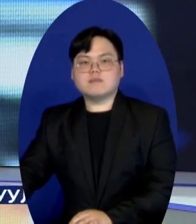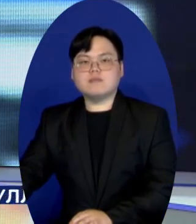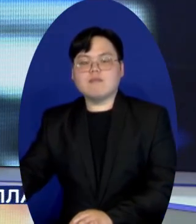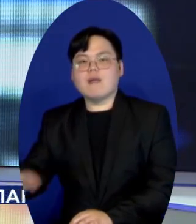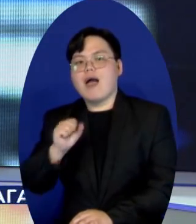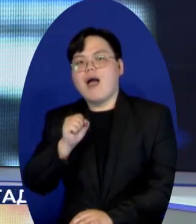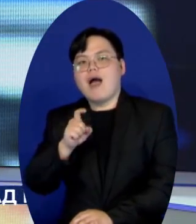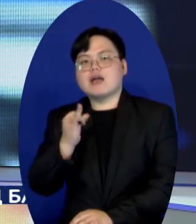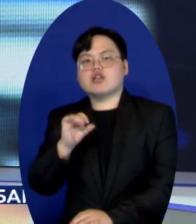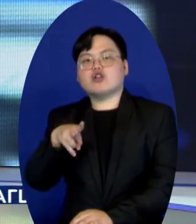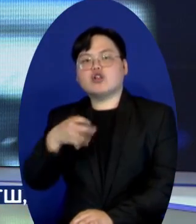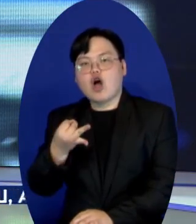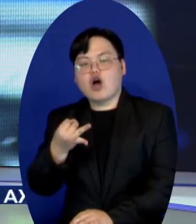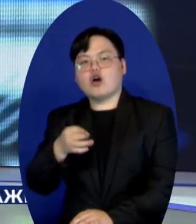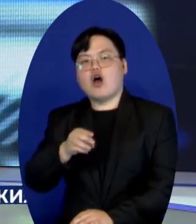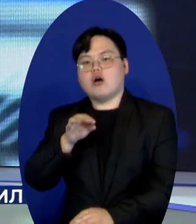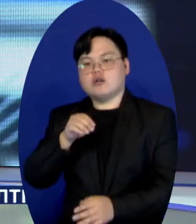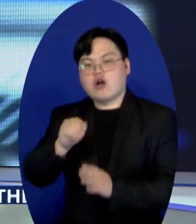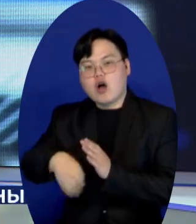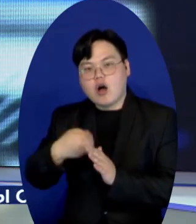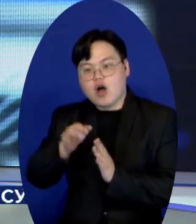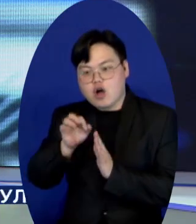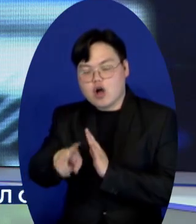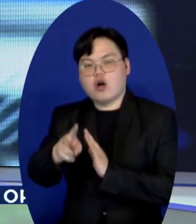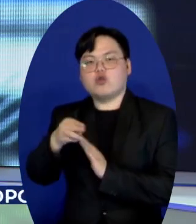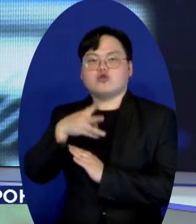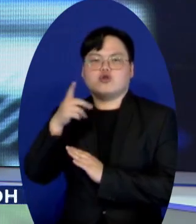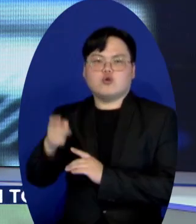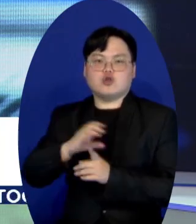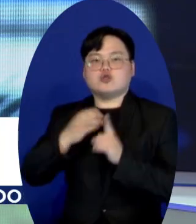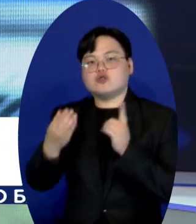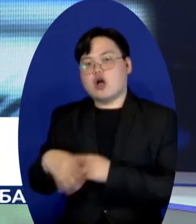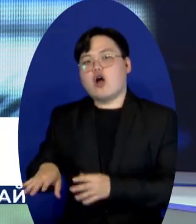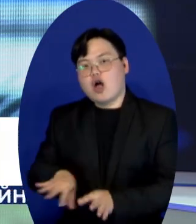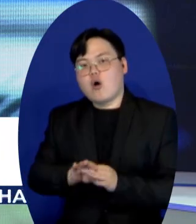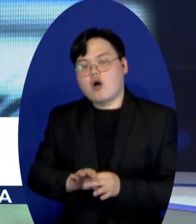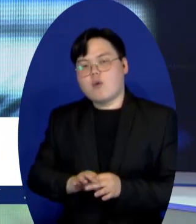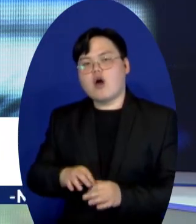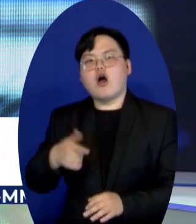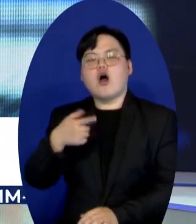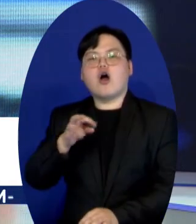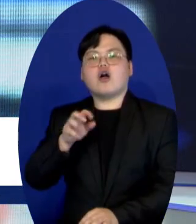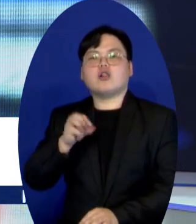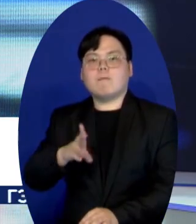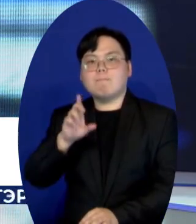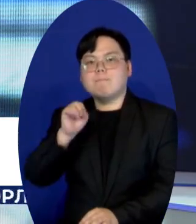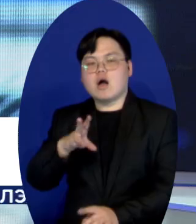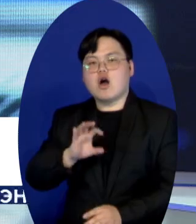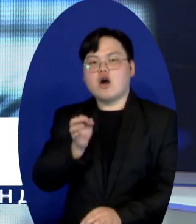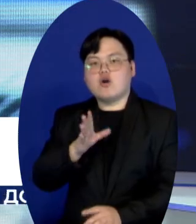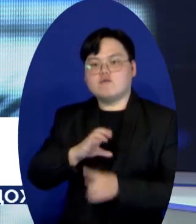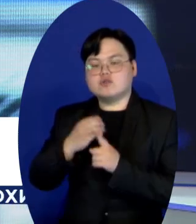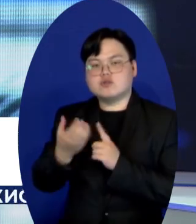Археологийн олдуурууд Монгол улсын түүх, өв соёл, зан заншил, шашин шүтлэгтэй салшгүй холбоотой байдаг. Тэгвэл Голомт банкнаас өв соёлын